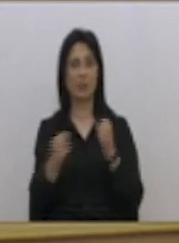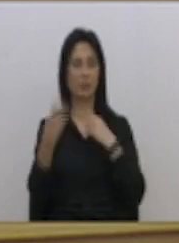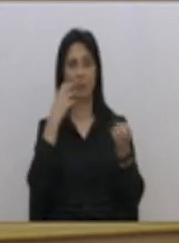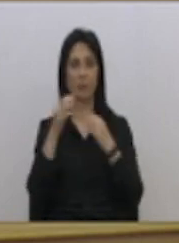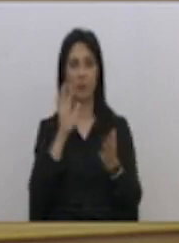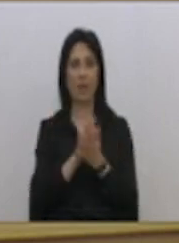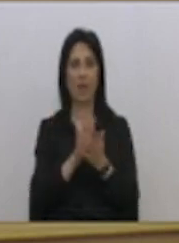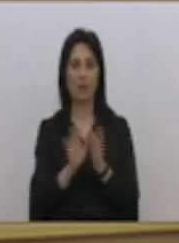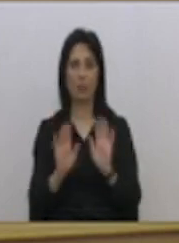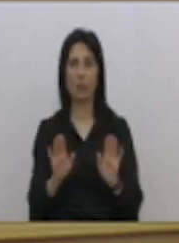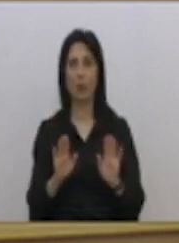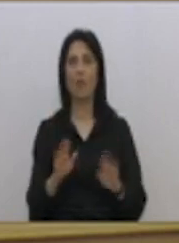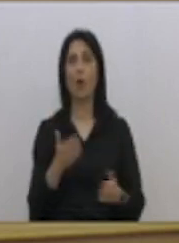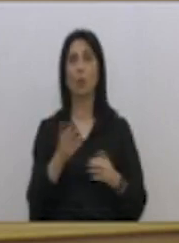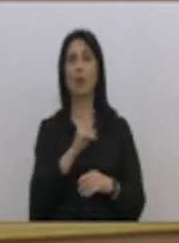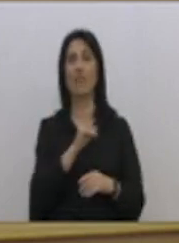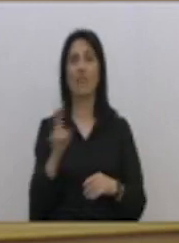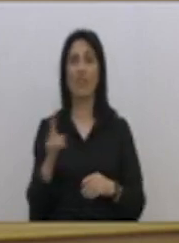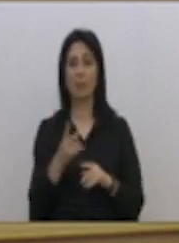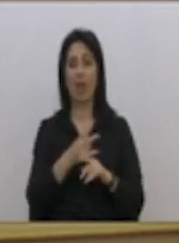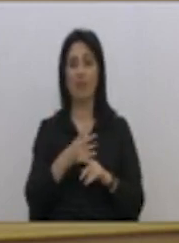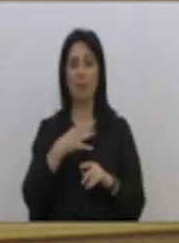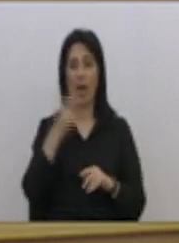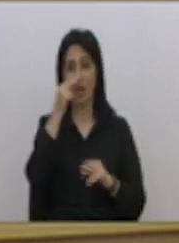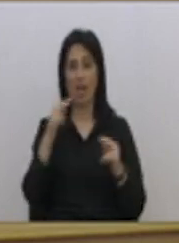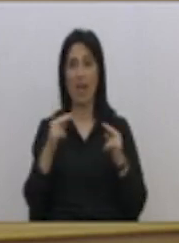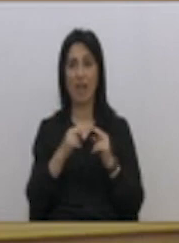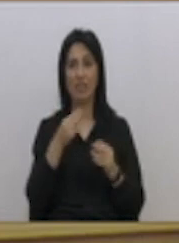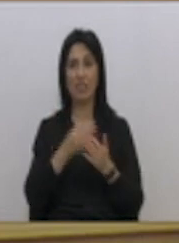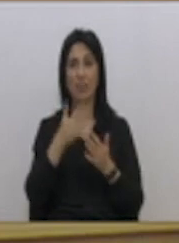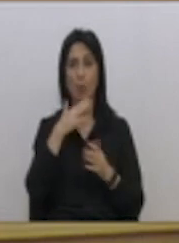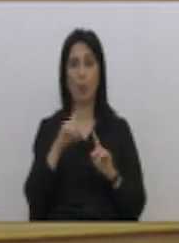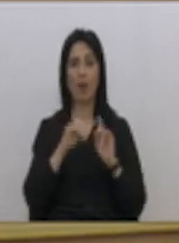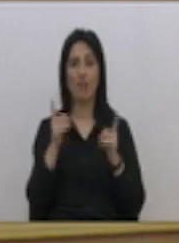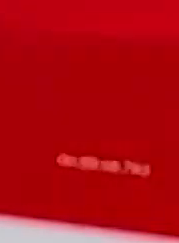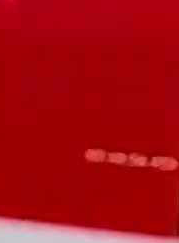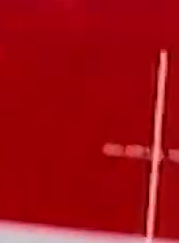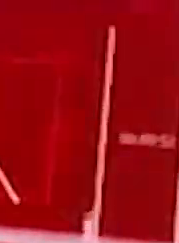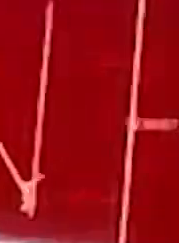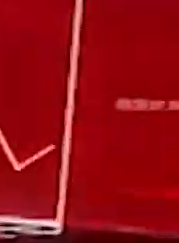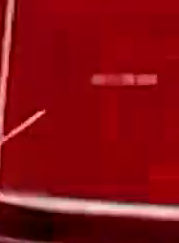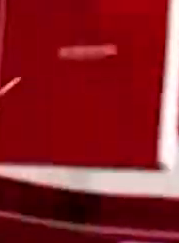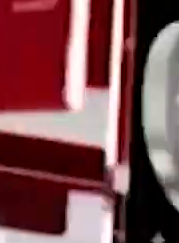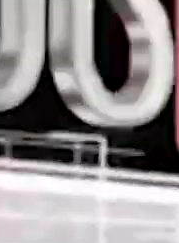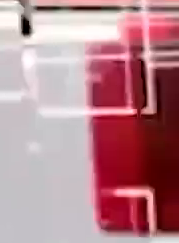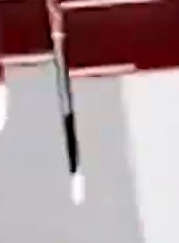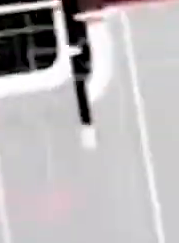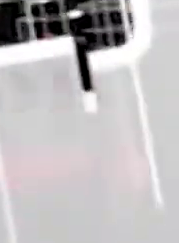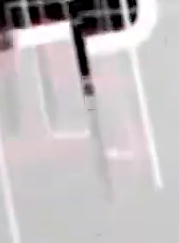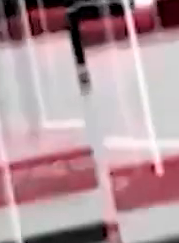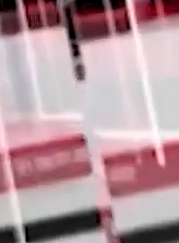მესიჯებს იყენებს უმრავლესობა. Და თუ ვინმე მავნო ქართულ ეკლესიას, ძირფასო უმრავლესობის წევრებო, ავნეთ თქვენ.